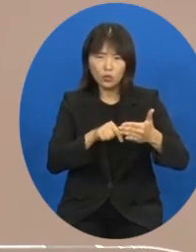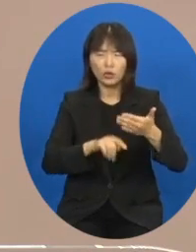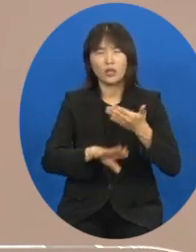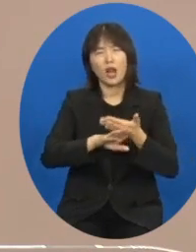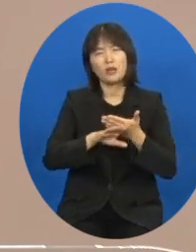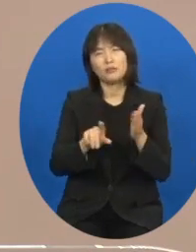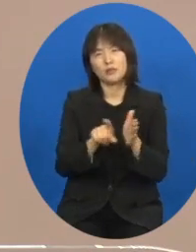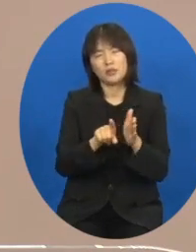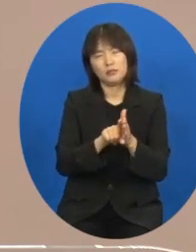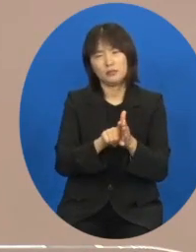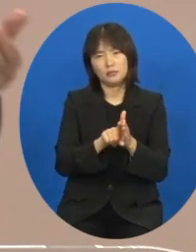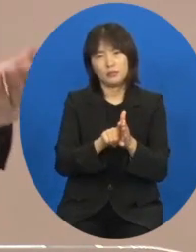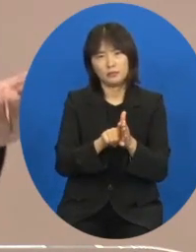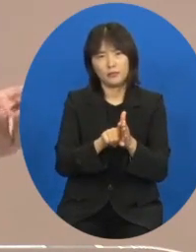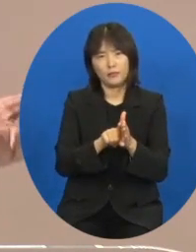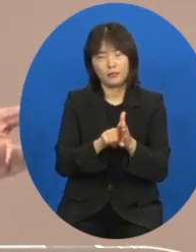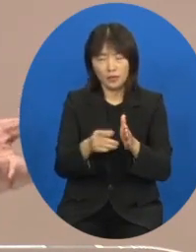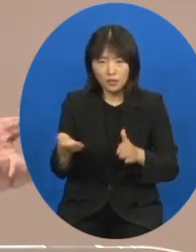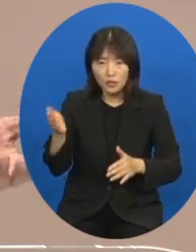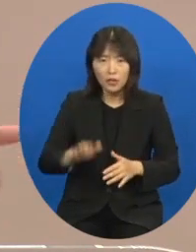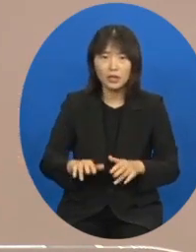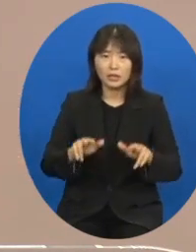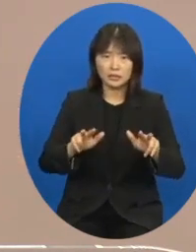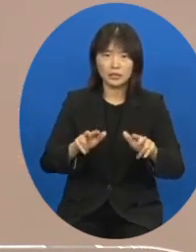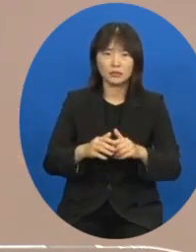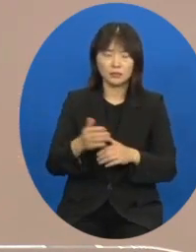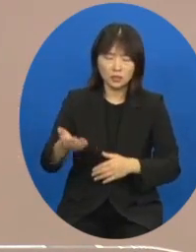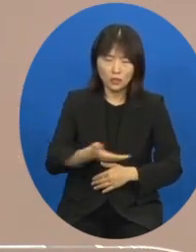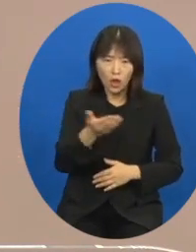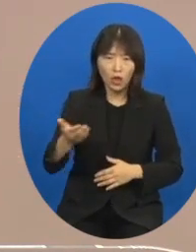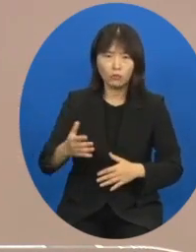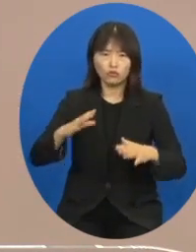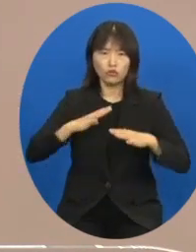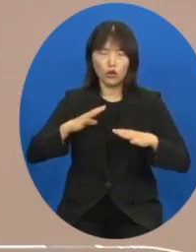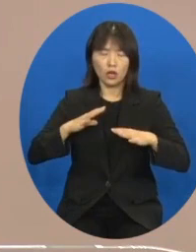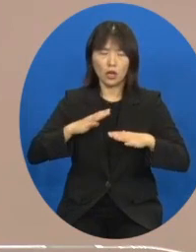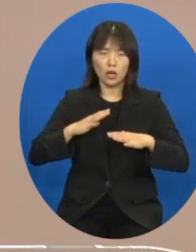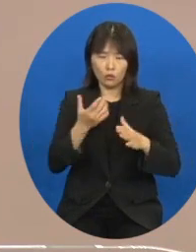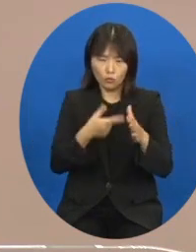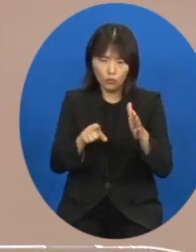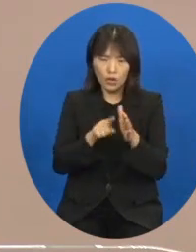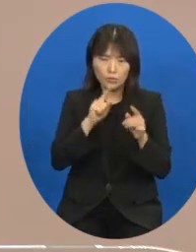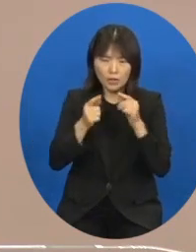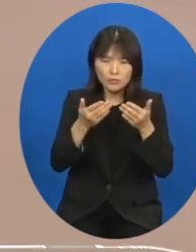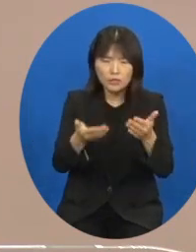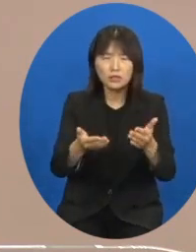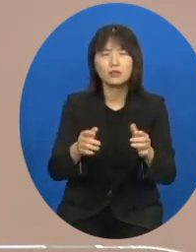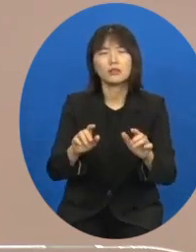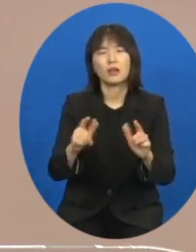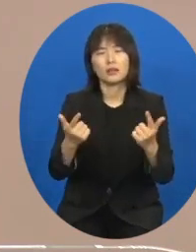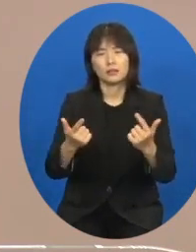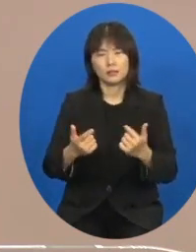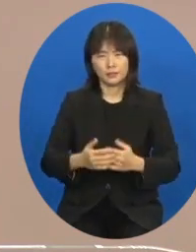때문입니다. 그러나 이 시간에 여러분을 두렵게 하려고 이 말씀을 드리는 게 아니에요.